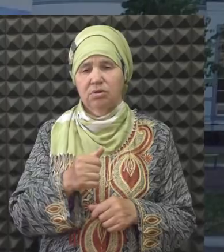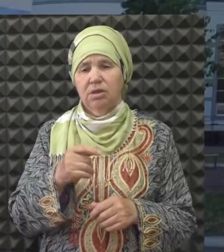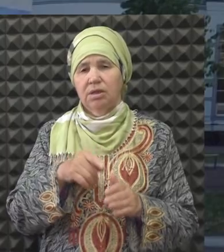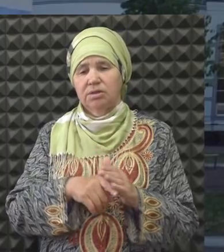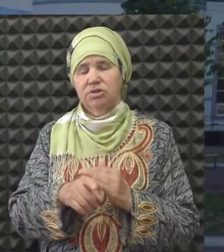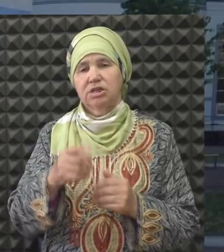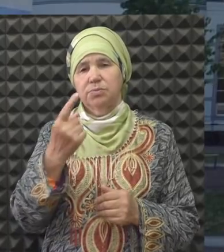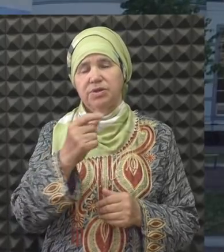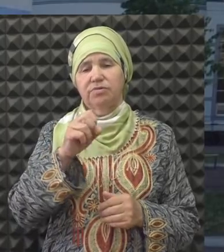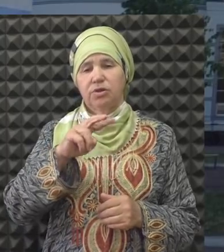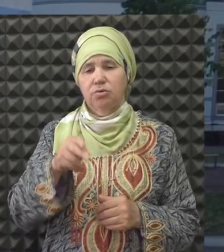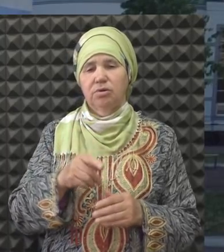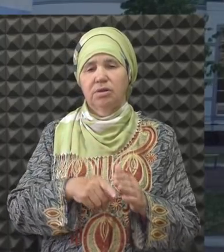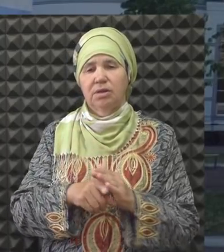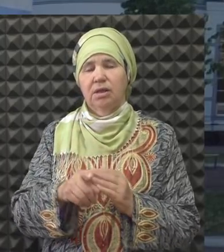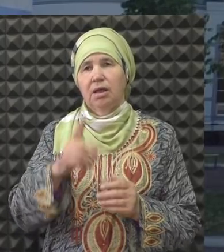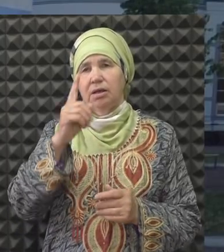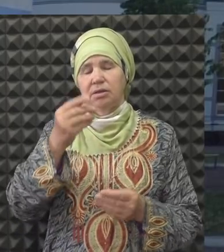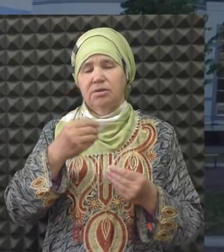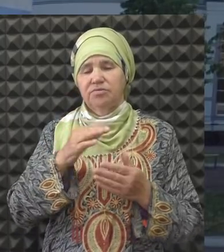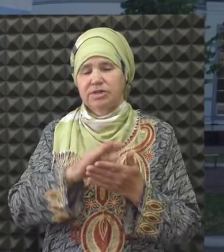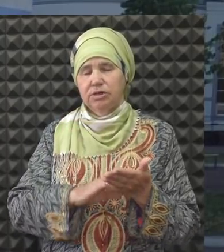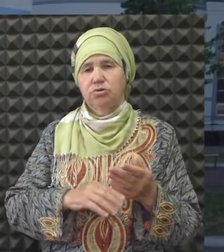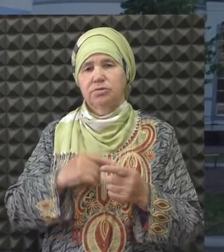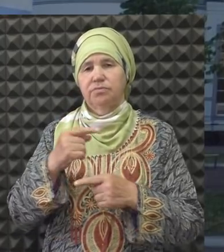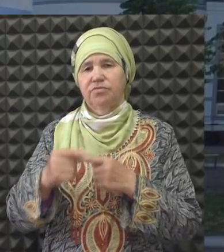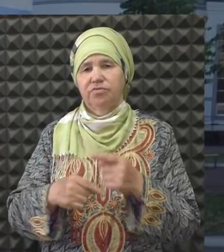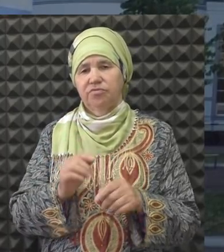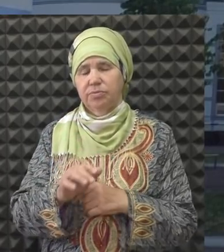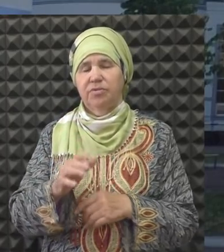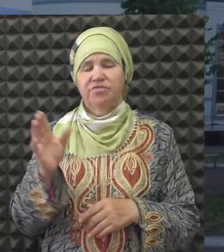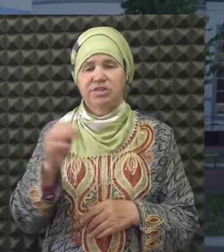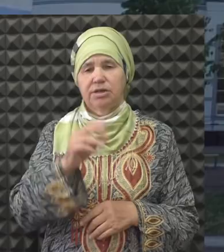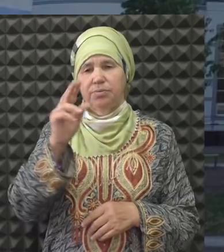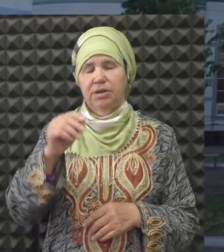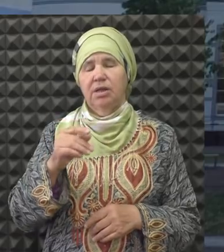июля. О них и других событиях месяца мы, даст Бог, расскажем вам в следующем выпуске.